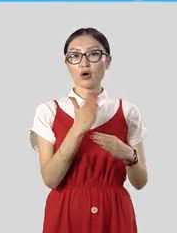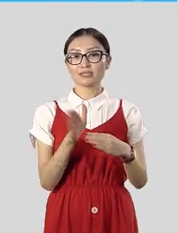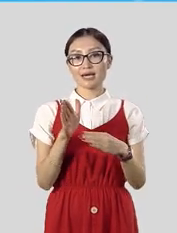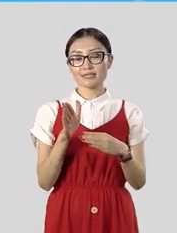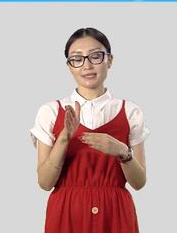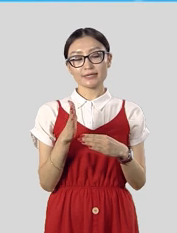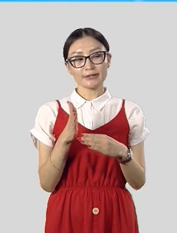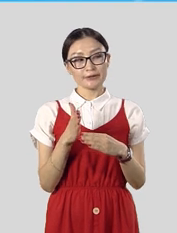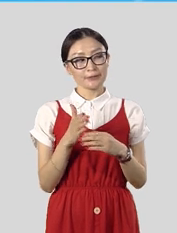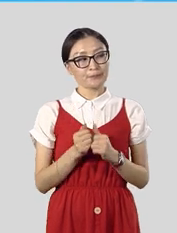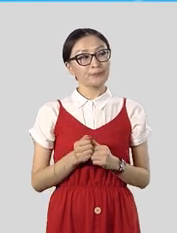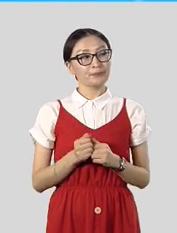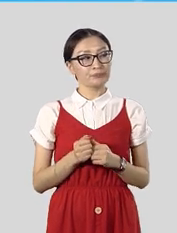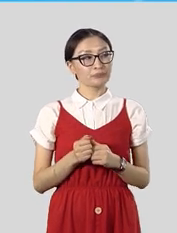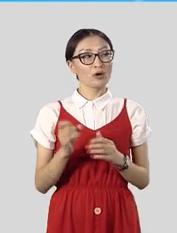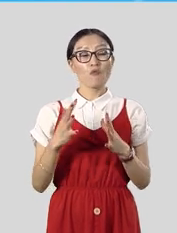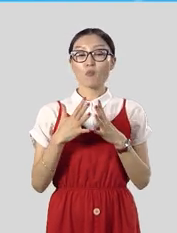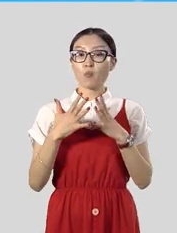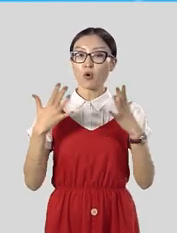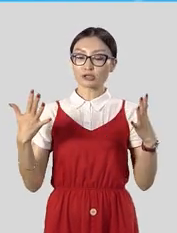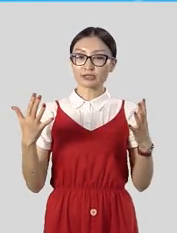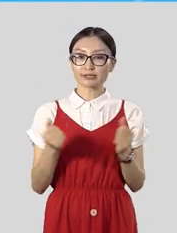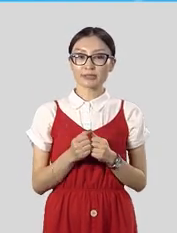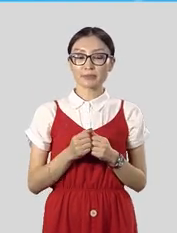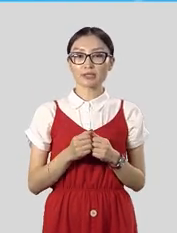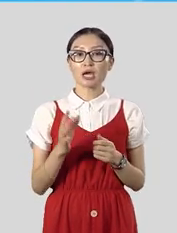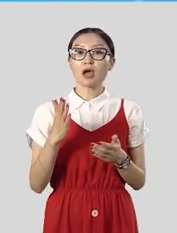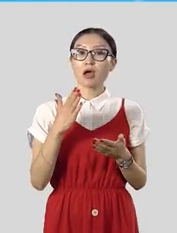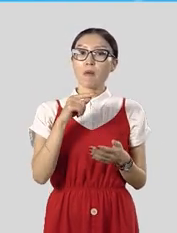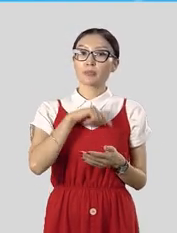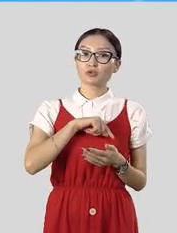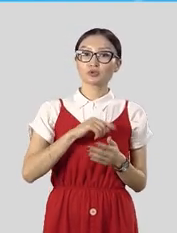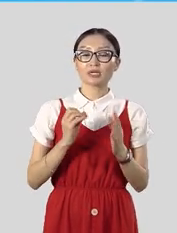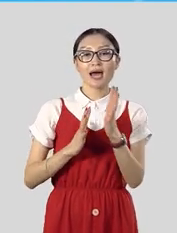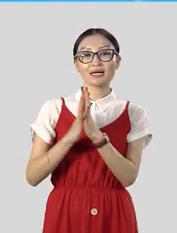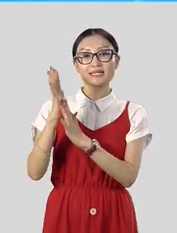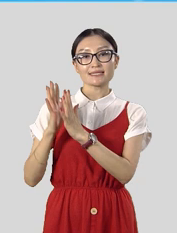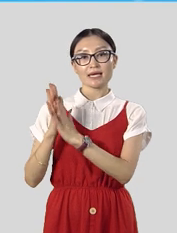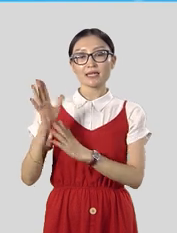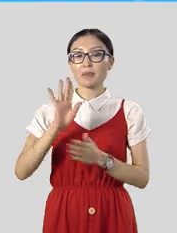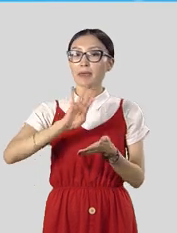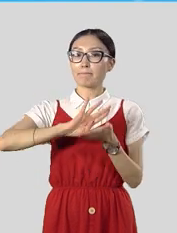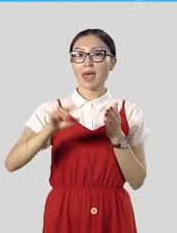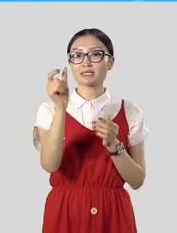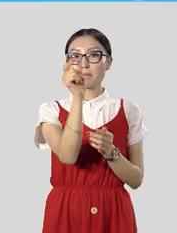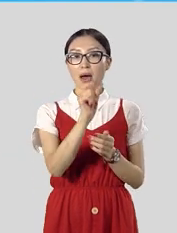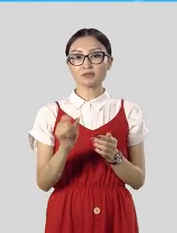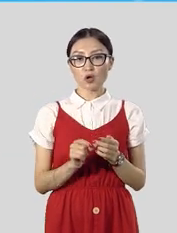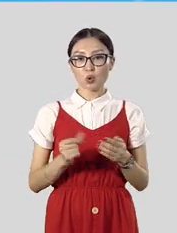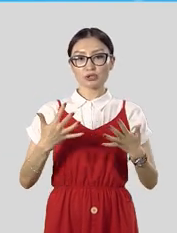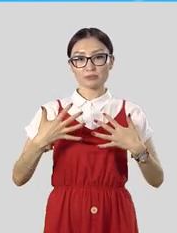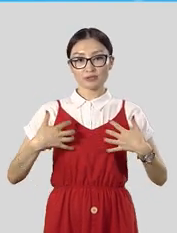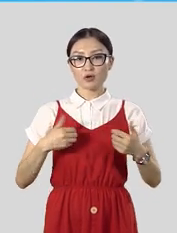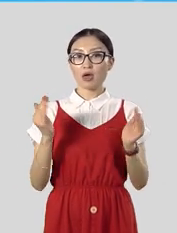части, в большей степени присуще растениям и беспозвоночным животным,